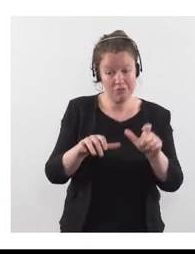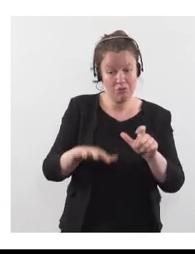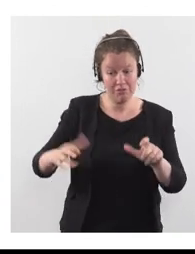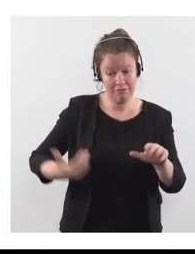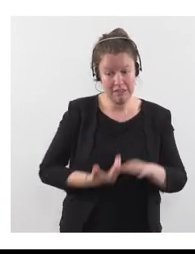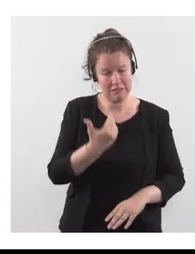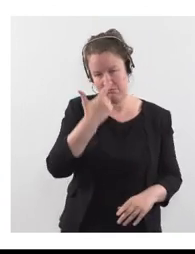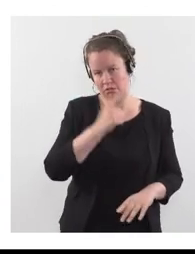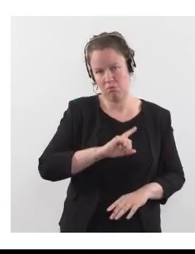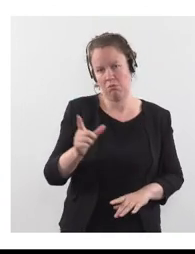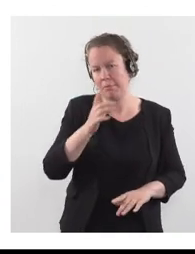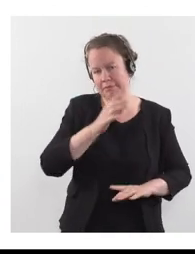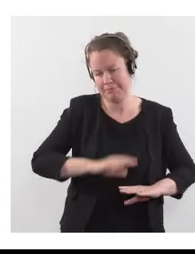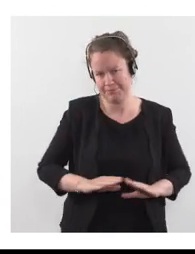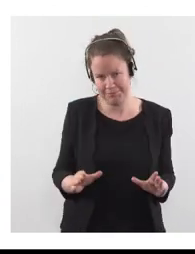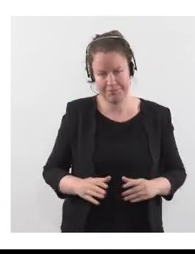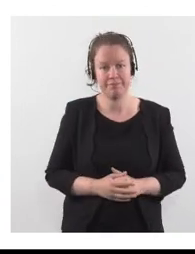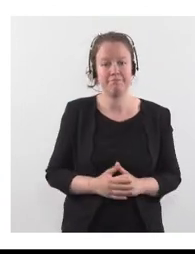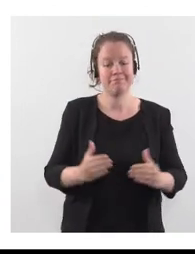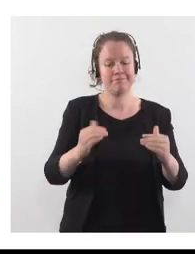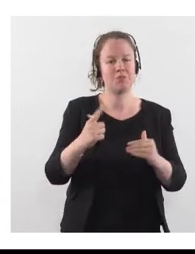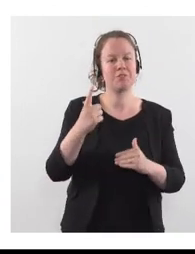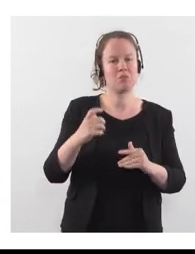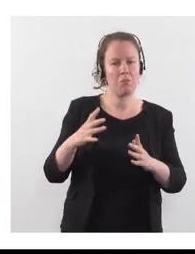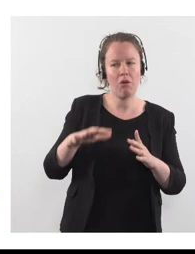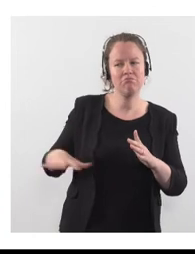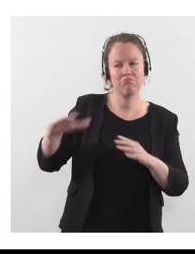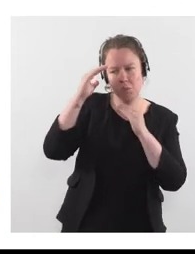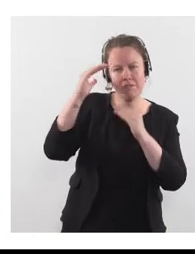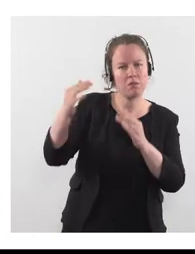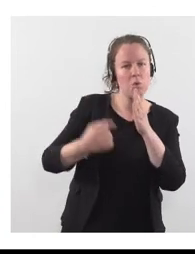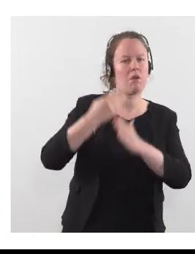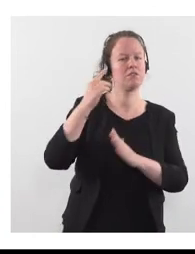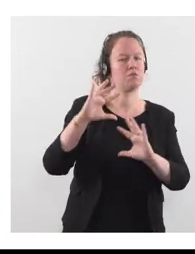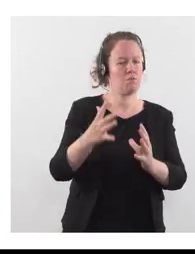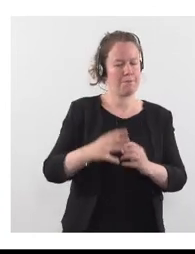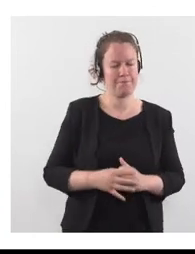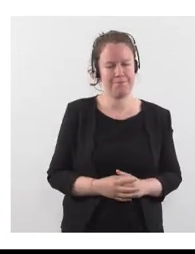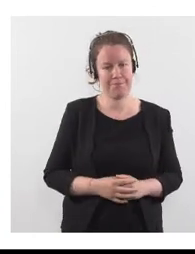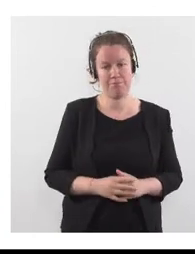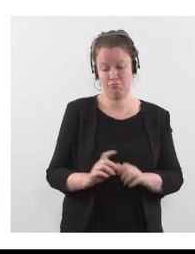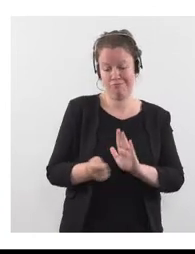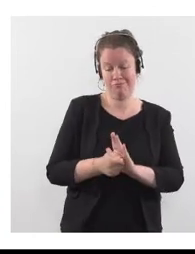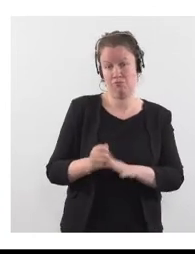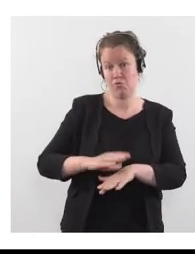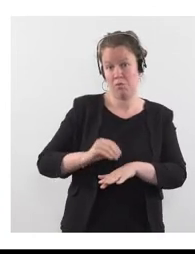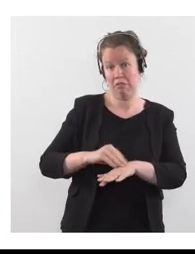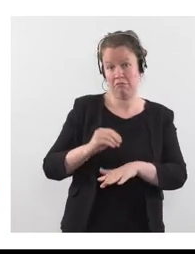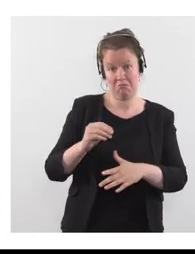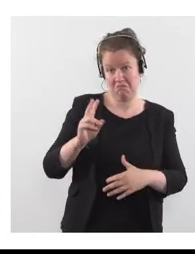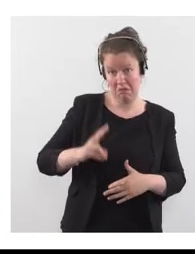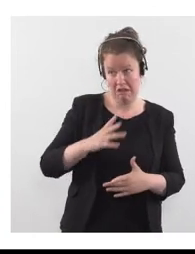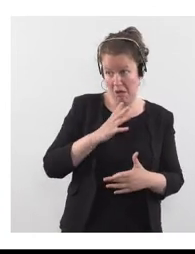à la confiance, nous avons eu des moments en Suède où personne ne venait voir le